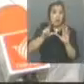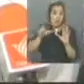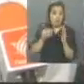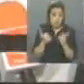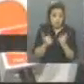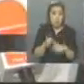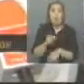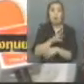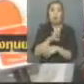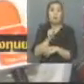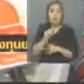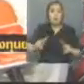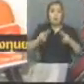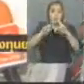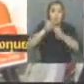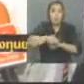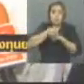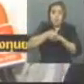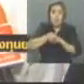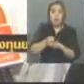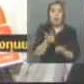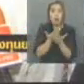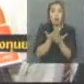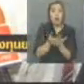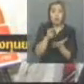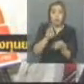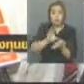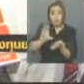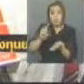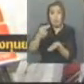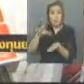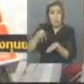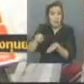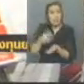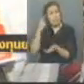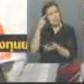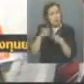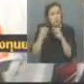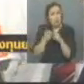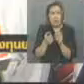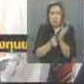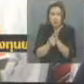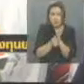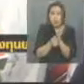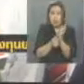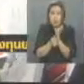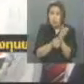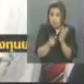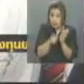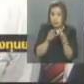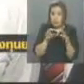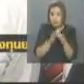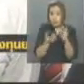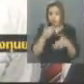ตรและสหกรณ์กล่าวว่าวงเงินดังกล่าวเป็นเพียงการแก้ปัญหาในระยะสั้นเท่านั้นปัญหาราคายางตกค่ะโดยจ